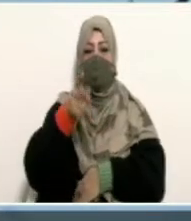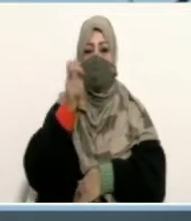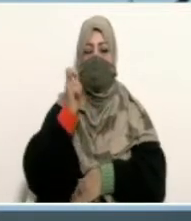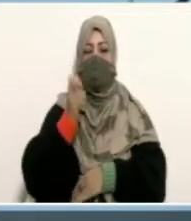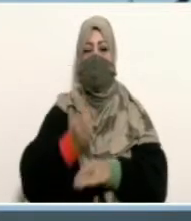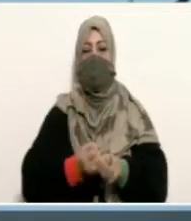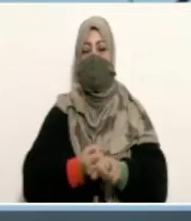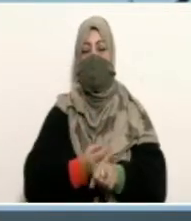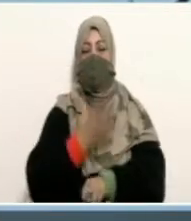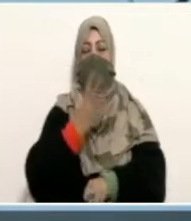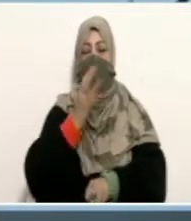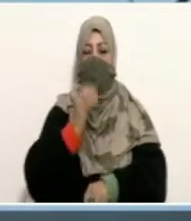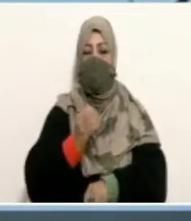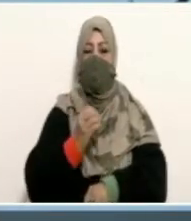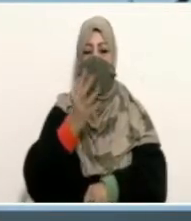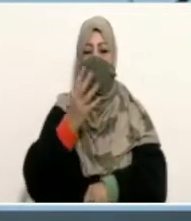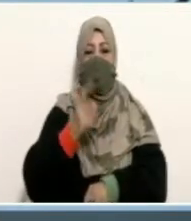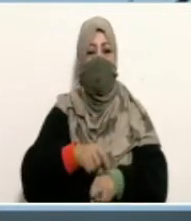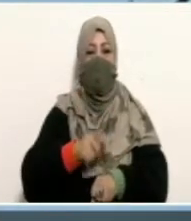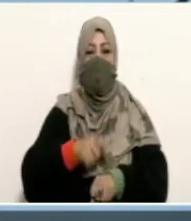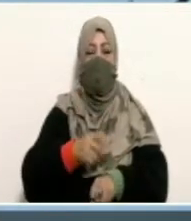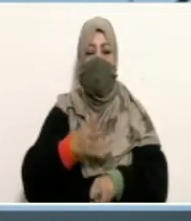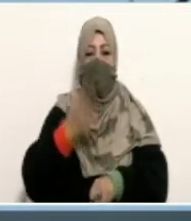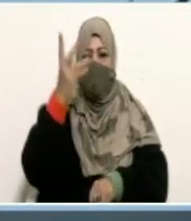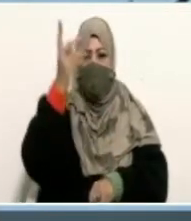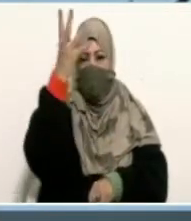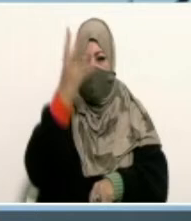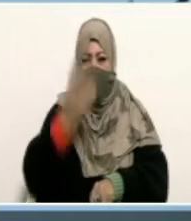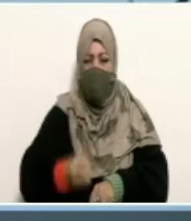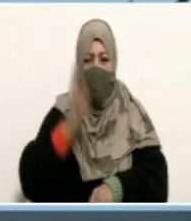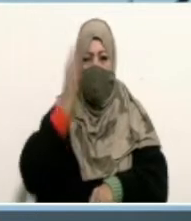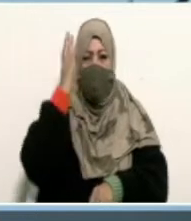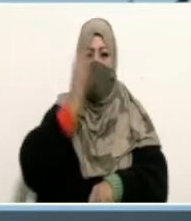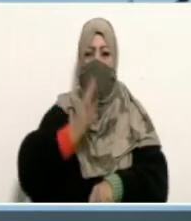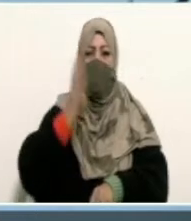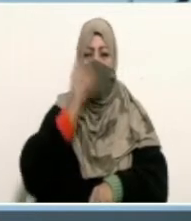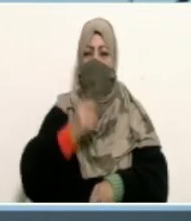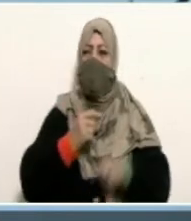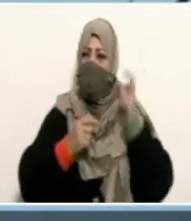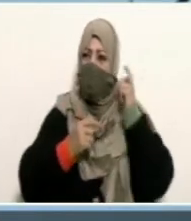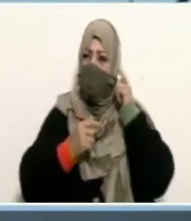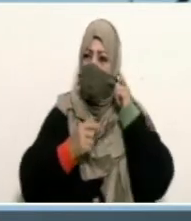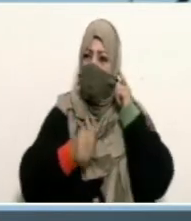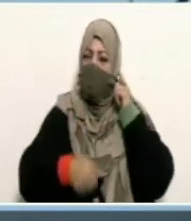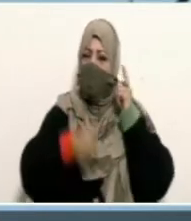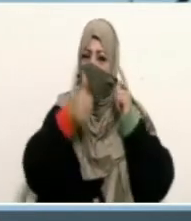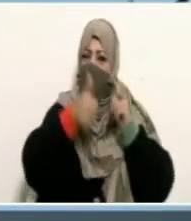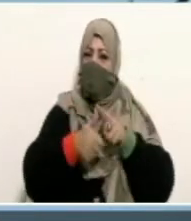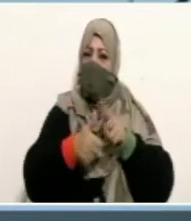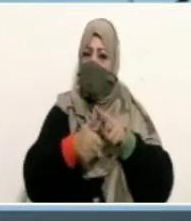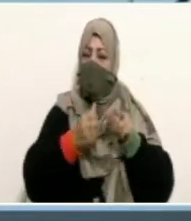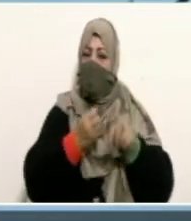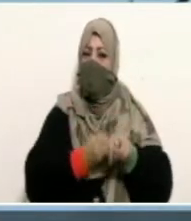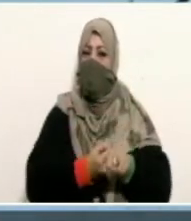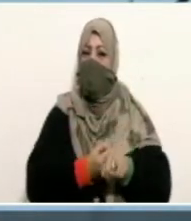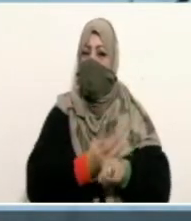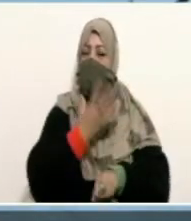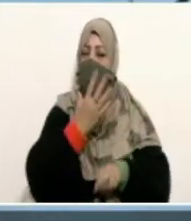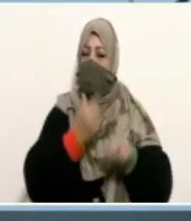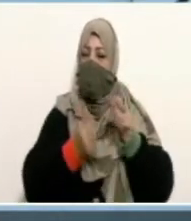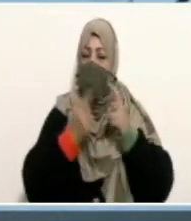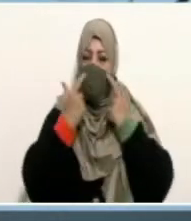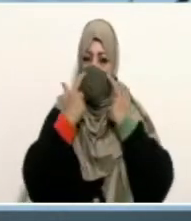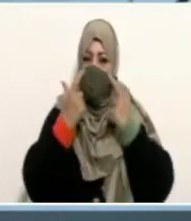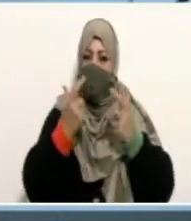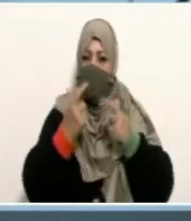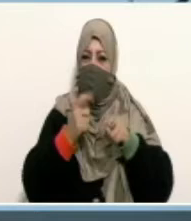الليل واذن الفجر الاول اللي هو هذا للتنبيه وللتنبيه الغافل والنائم ونحو